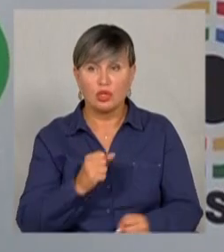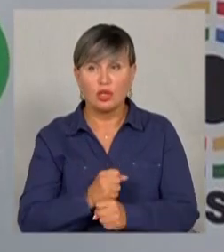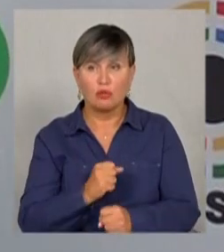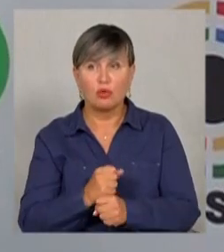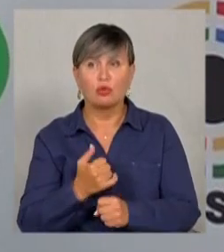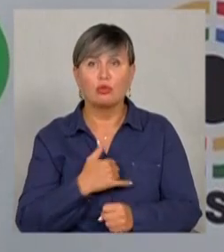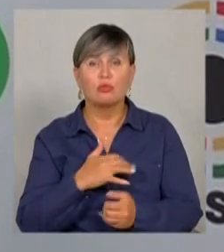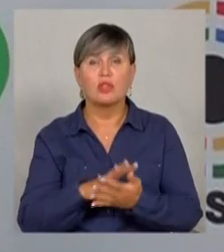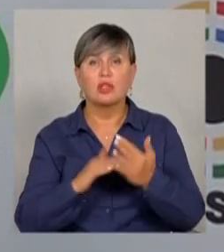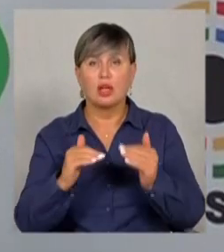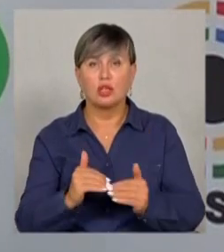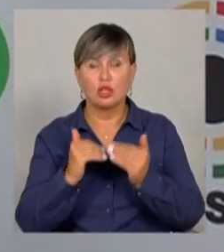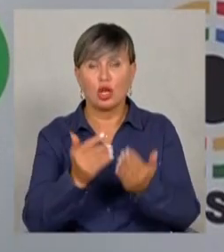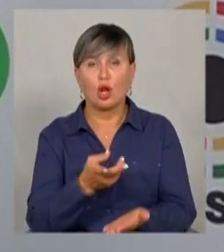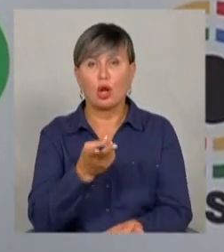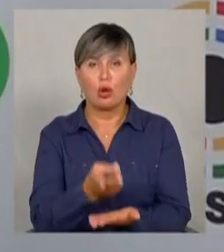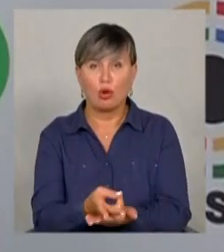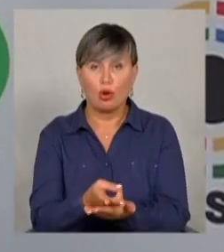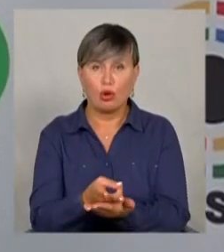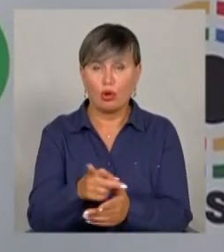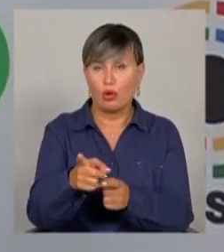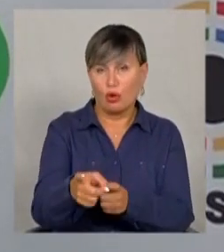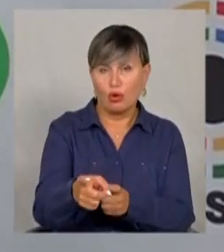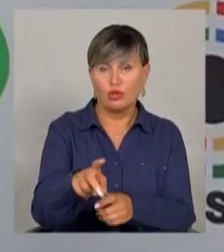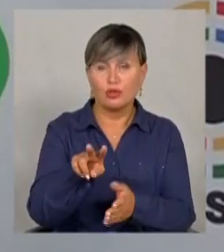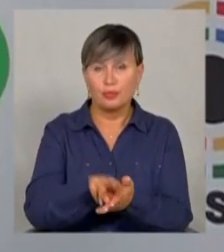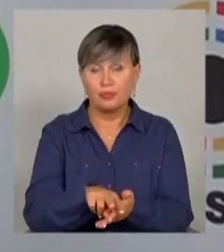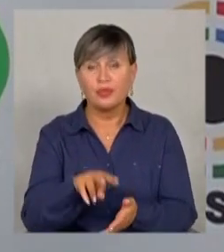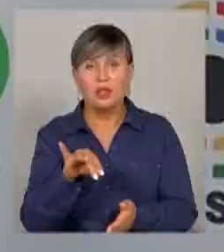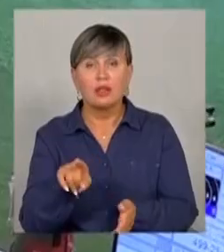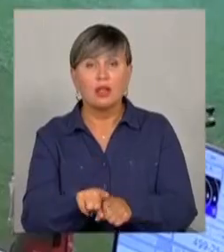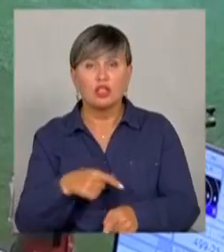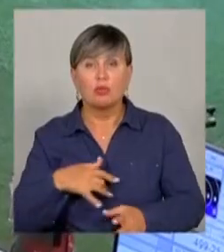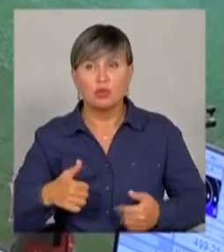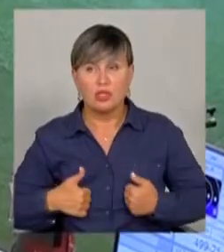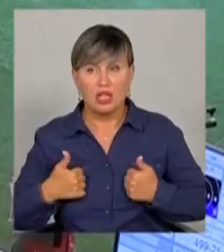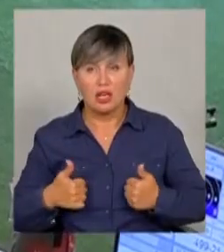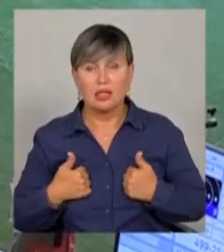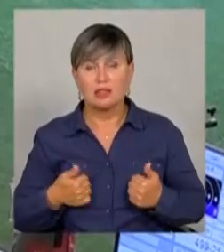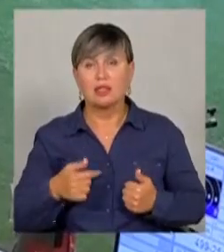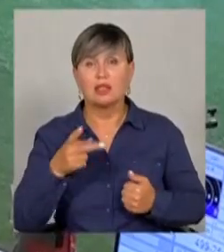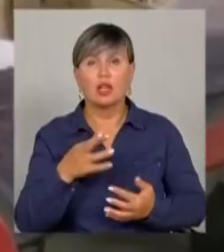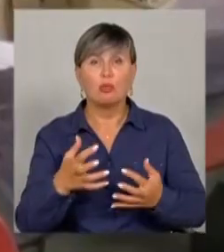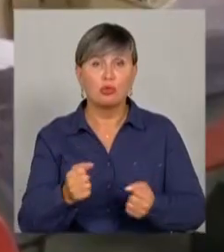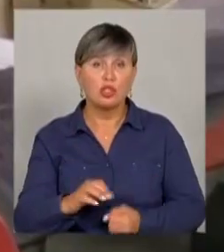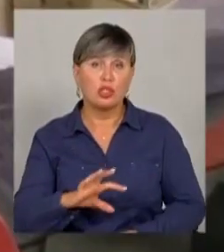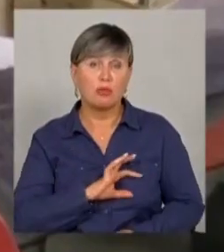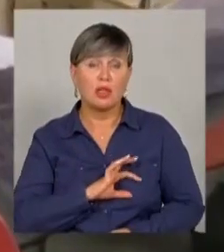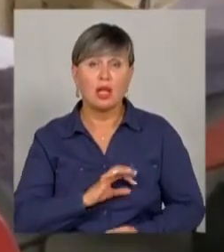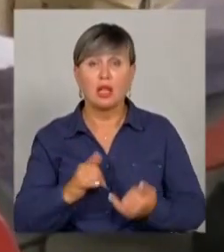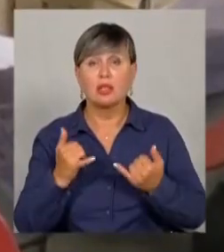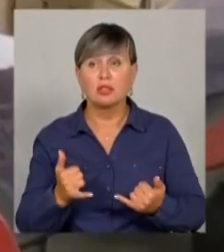будут упражнения – это лежа и лежа микс. Также я буду стараться для получения медали. Сегодня